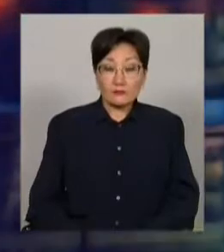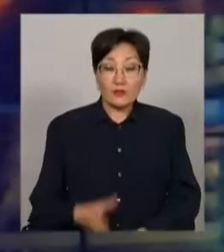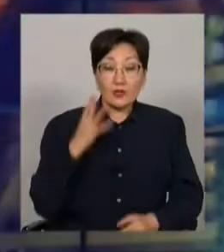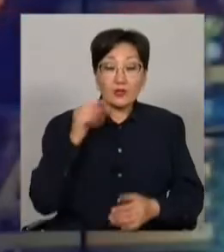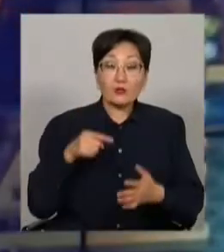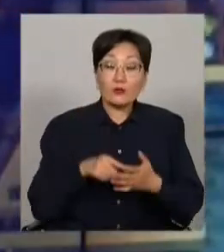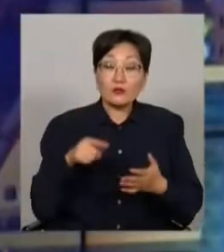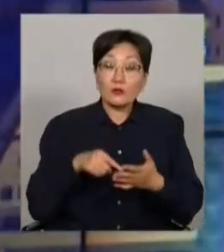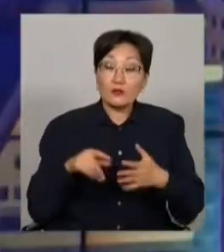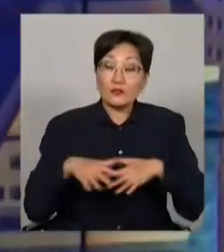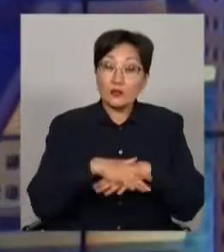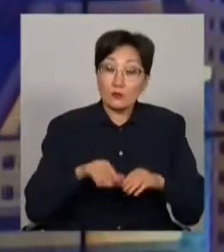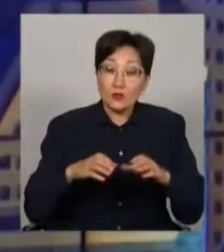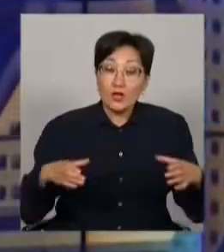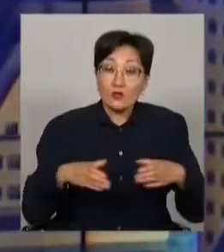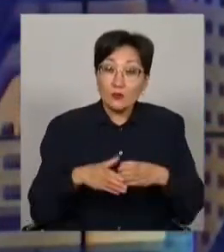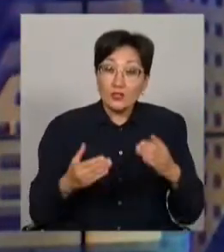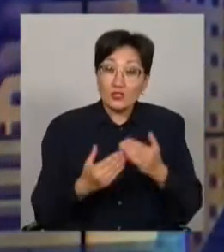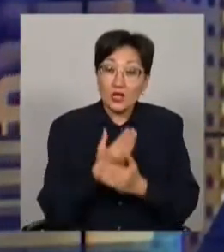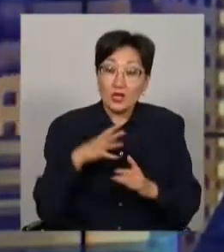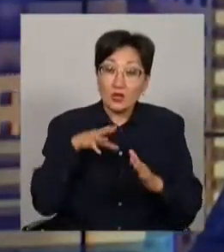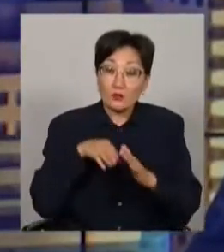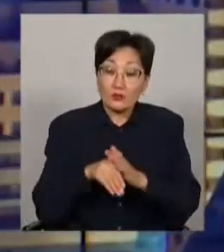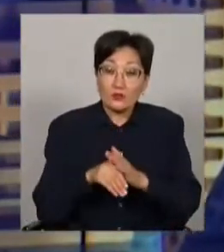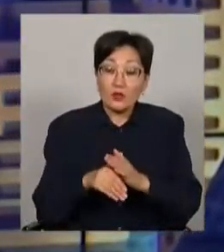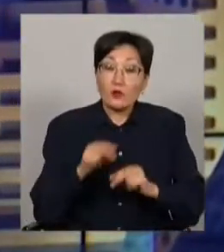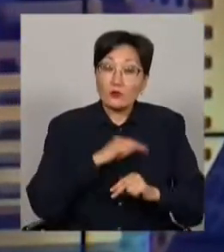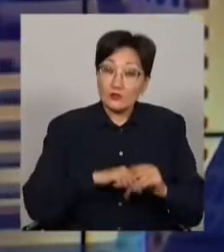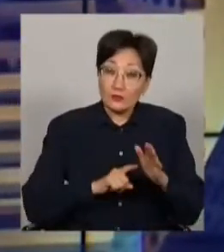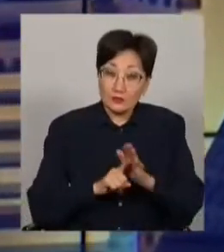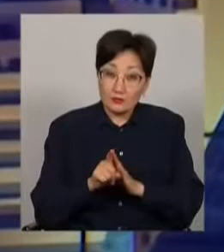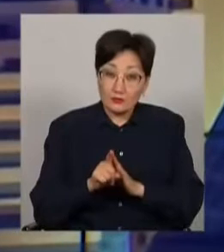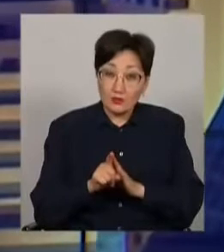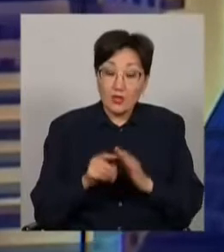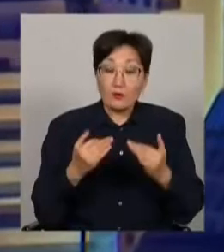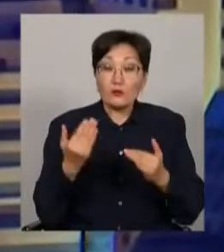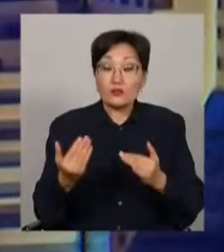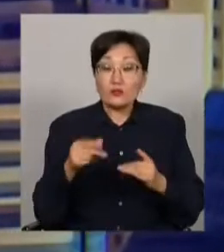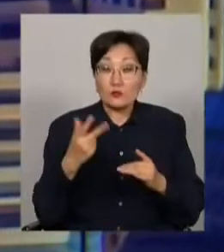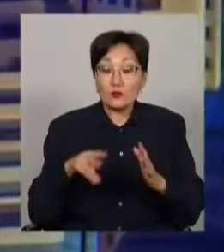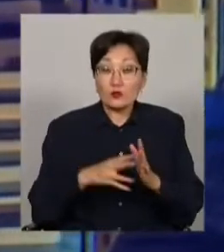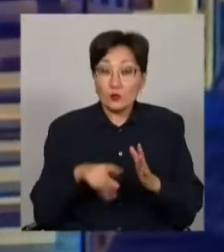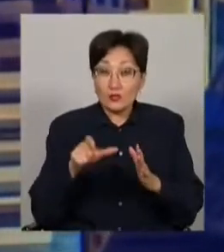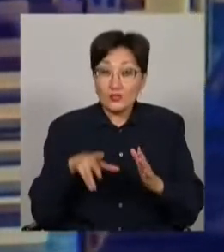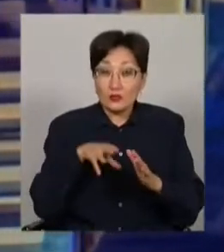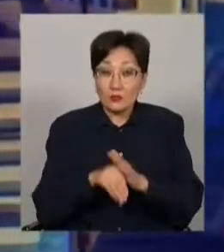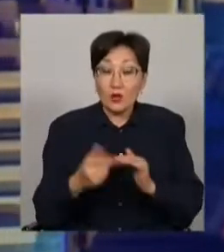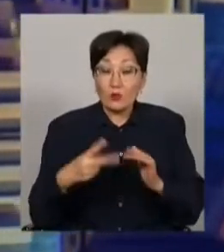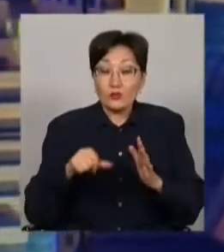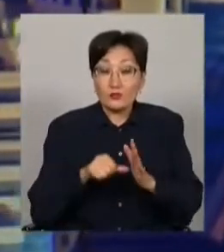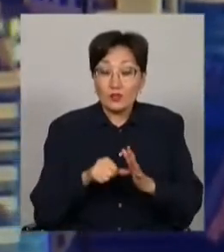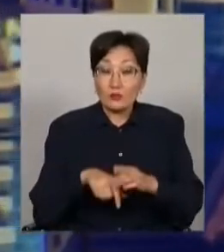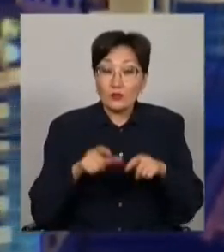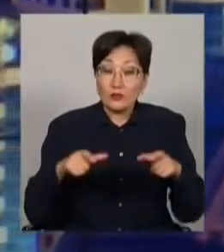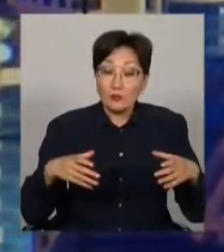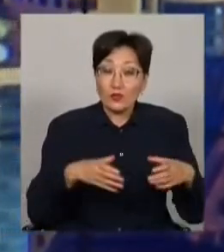Алматыда қалалық қоғамдық кеңестің жаңа құрамы жасақталып, өз қызметіне кірісіп кетті. Қазір онда 39 адам бар, оның 36-сы